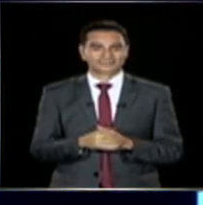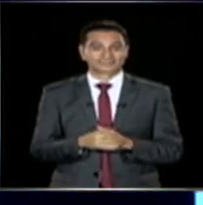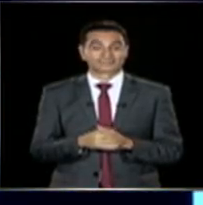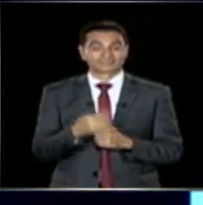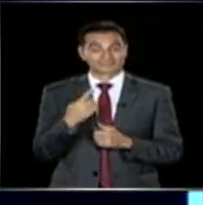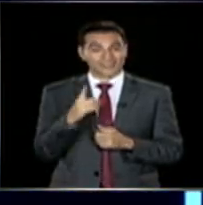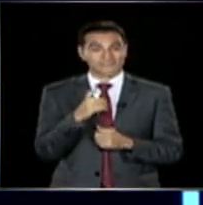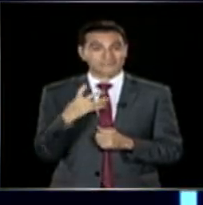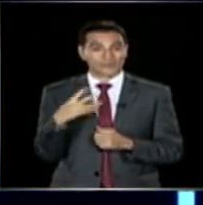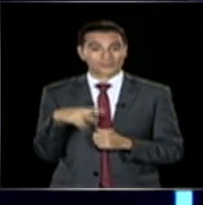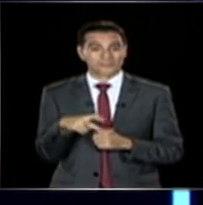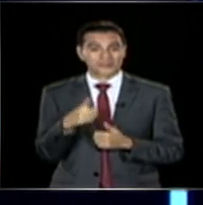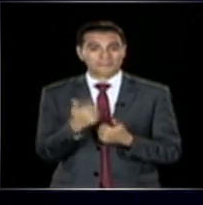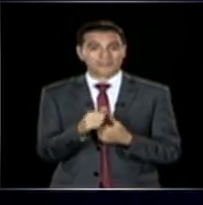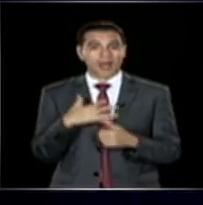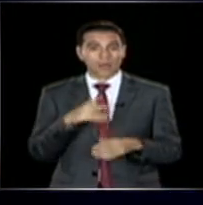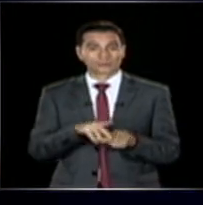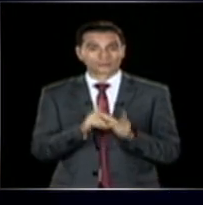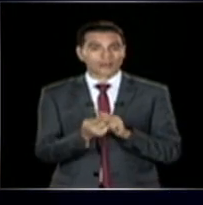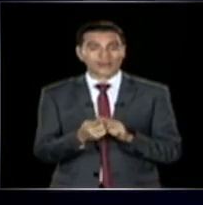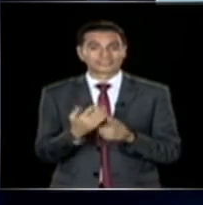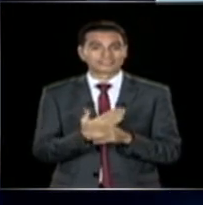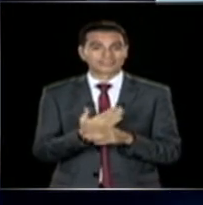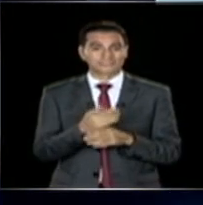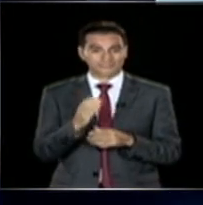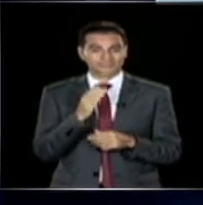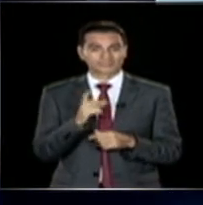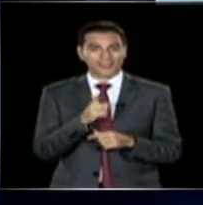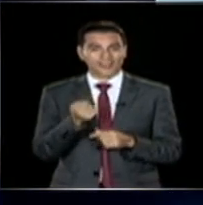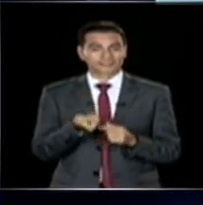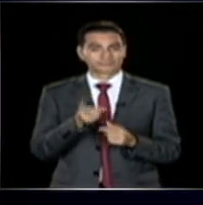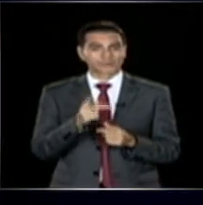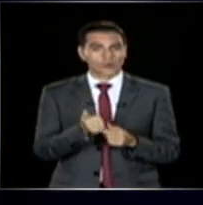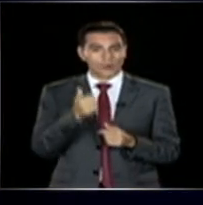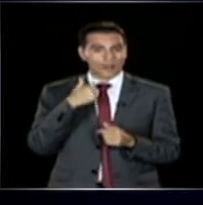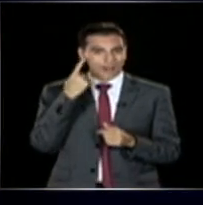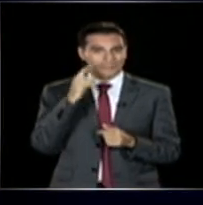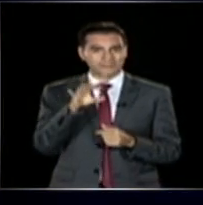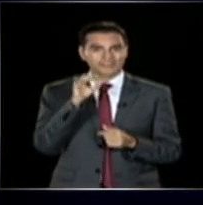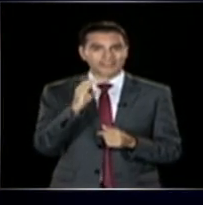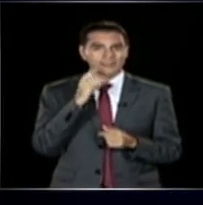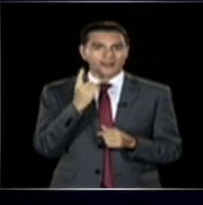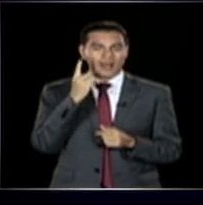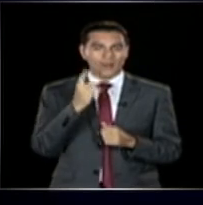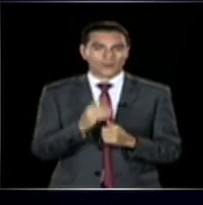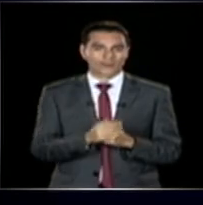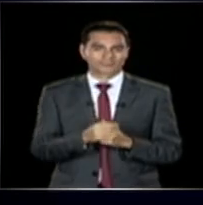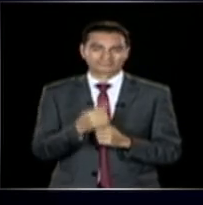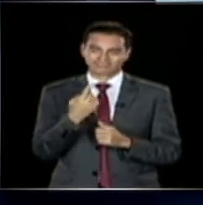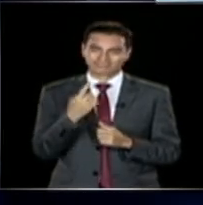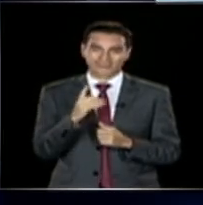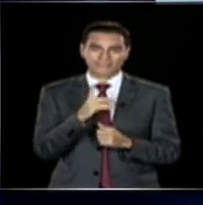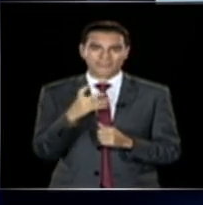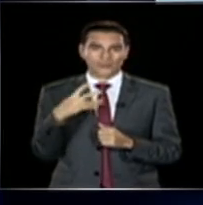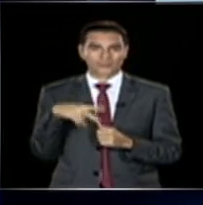هي 184. عايز تغير اجابتك ليه؟ حظك الحلو ان انا باخد الاجابه الاولى. هي 184